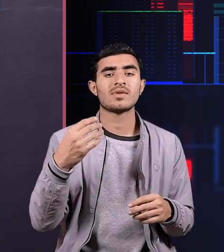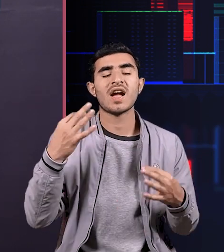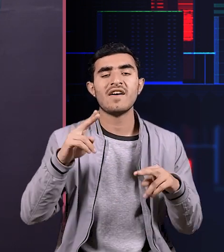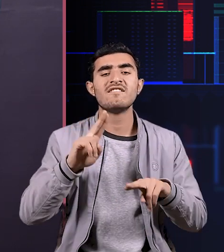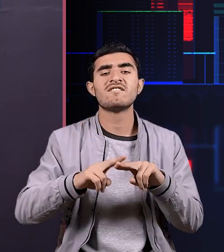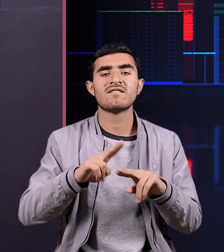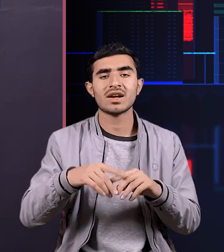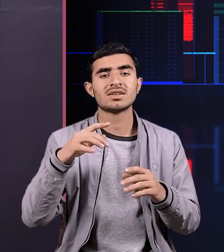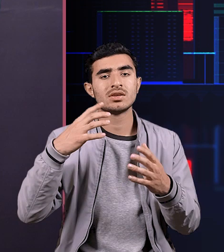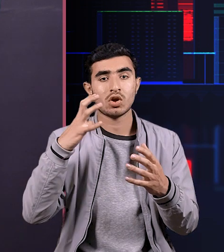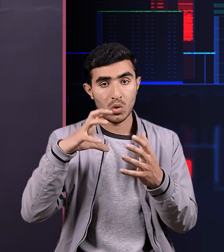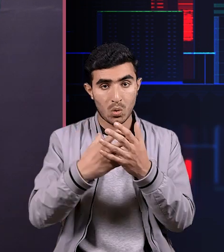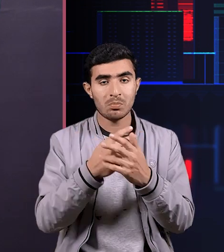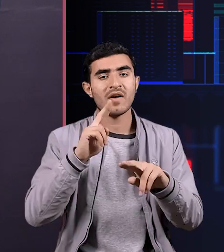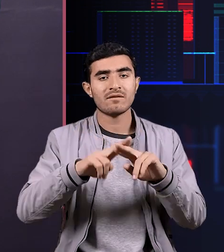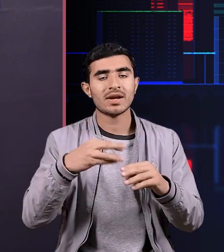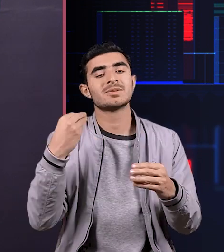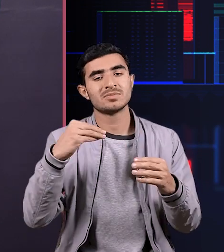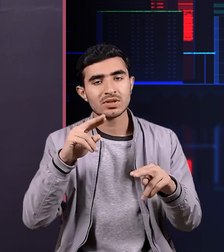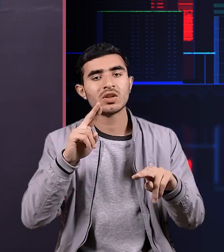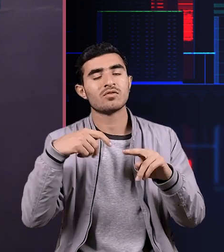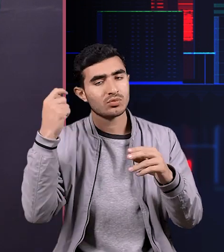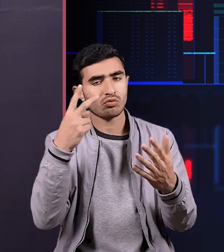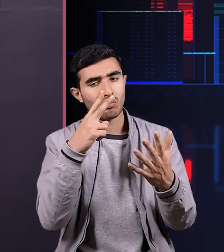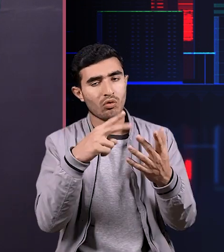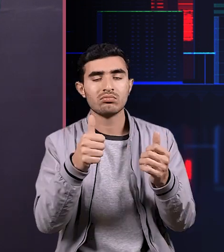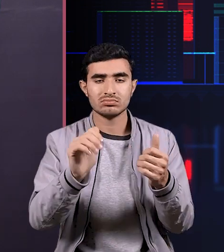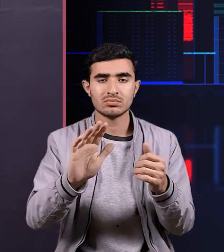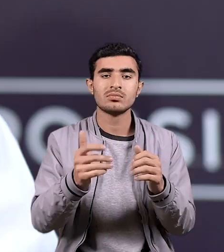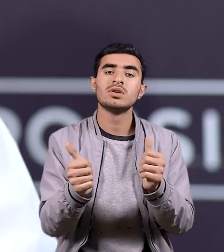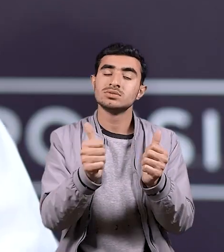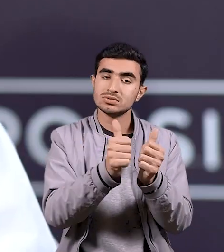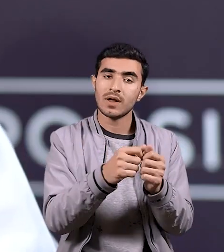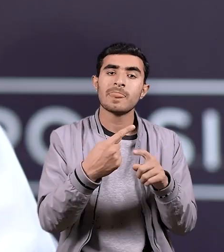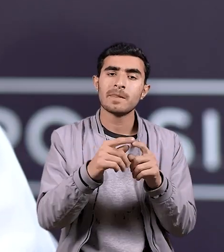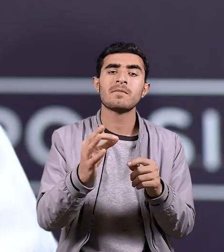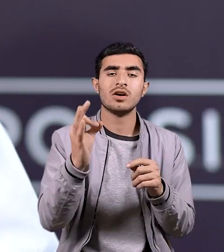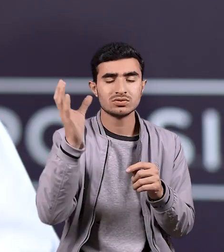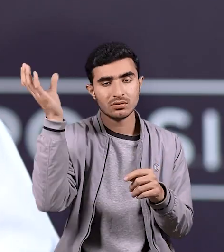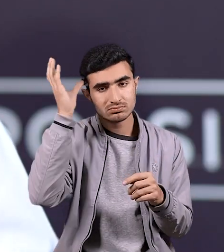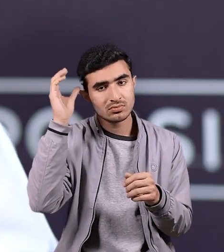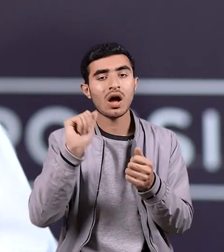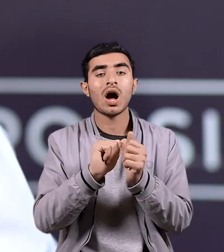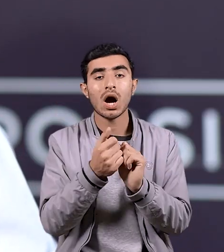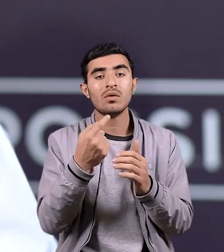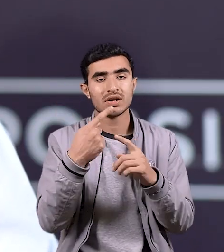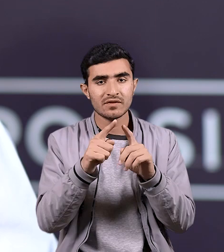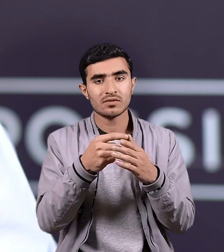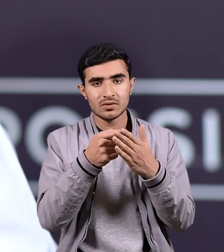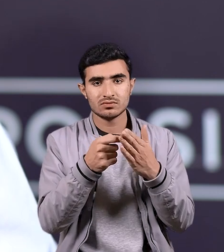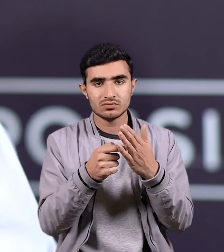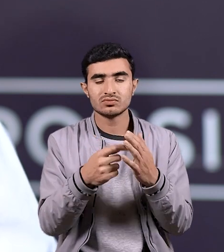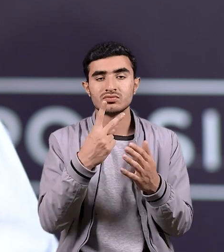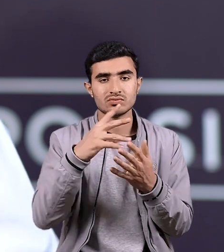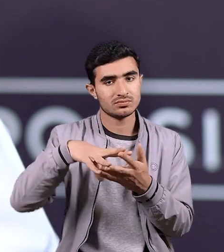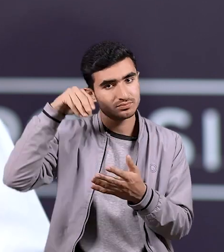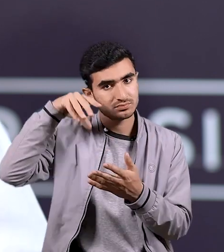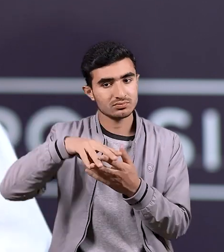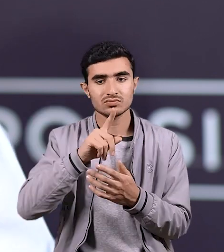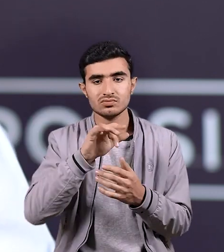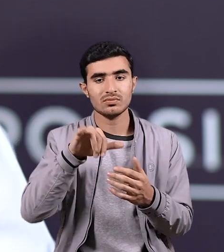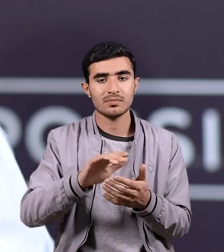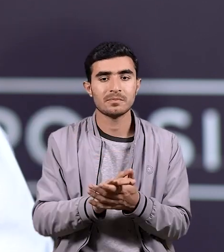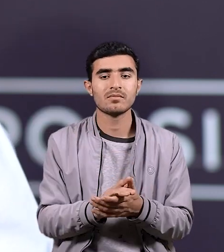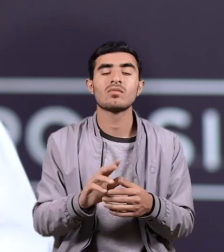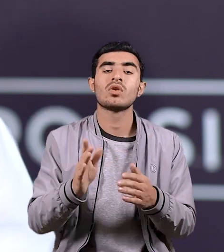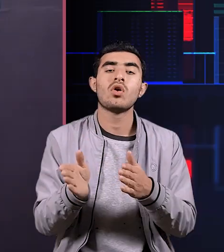के अलावा ज़रा सा रिसर्च की तरफ जाके देखें क्या हो रहा है दुनिया में, और फॉलो करें इन इनक्यूबेटर्स को, एक्सेलरेटर्स को, उन